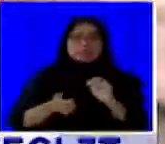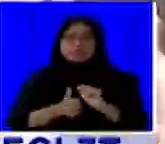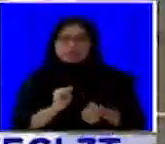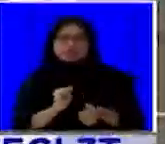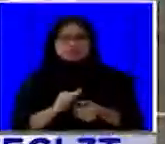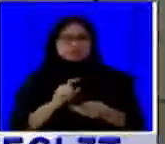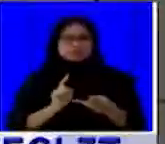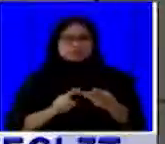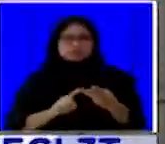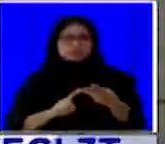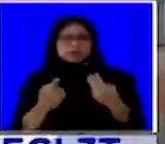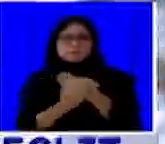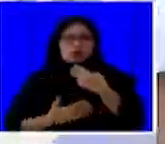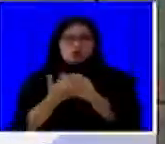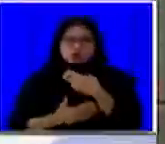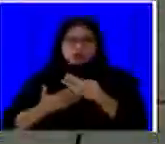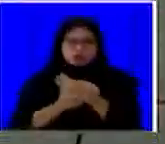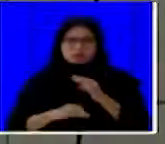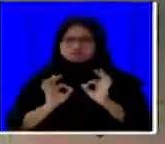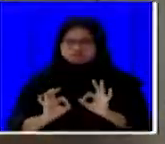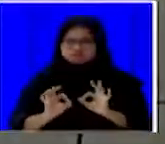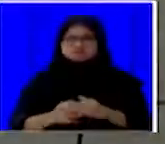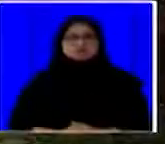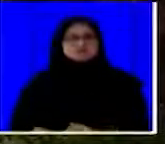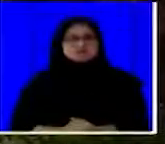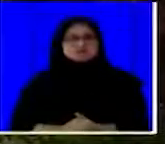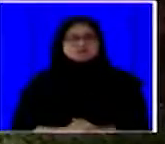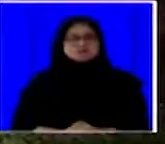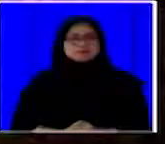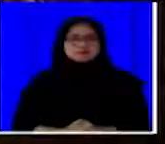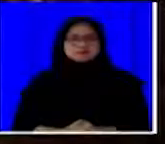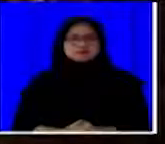dan treatment atau penanganan yang benar. Tim Liputan iNews melaporkan.